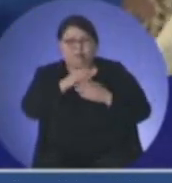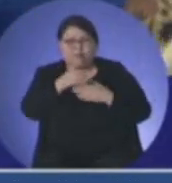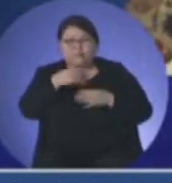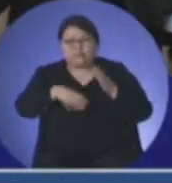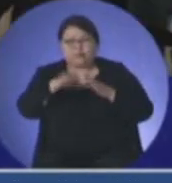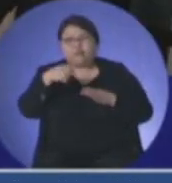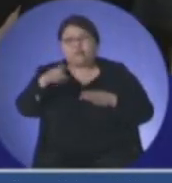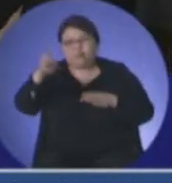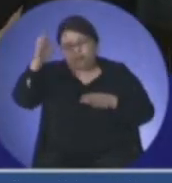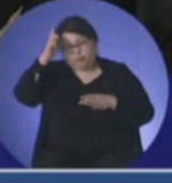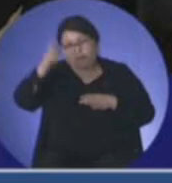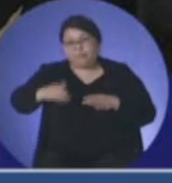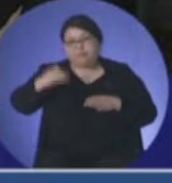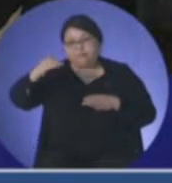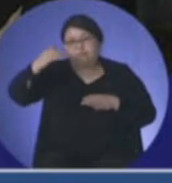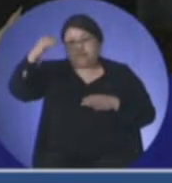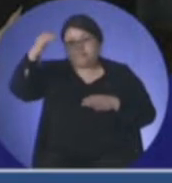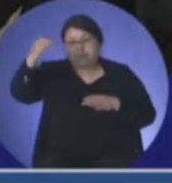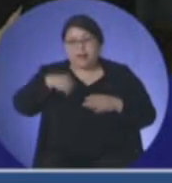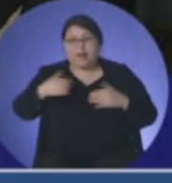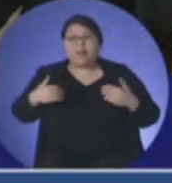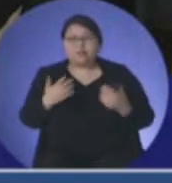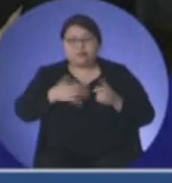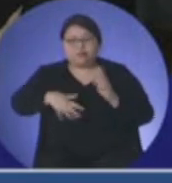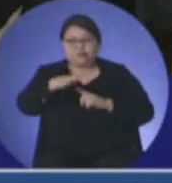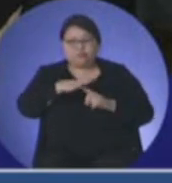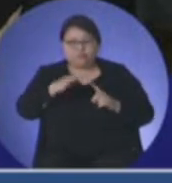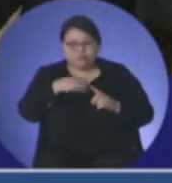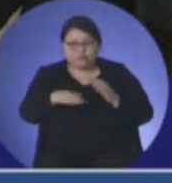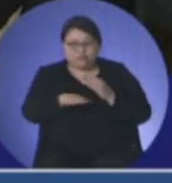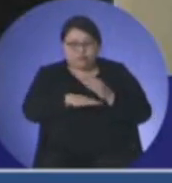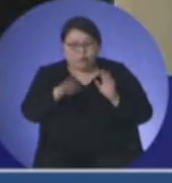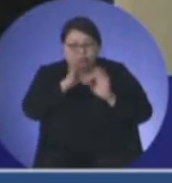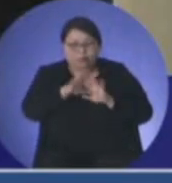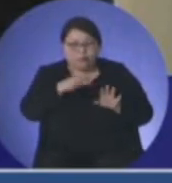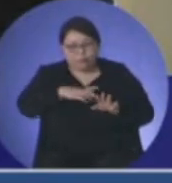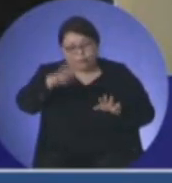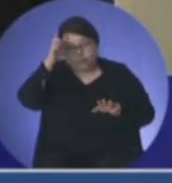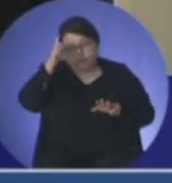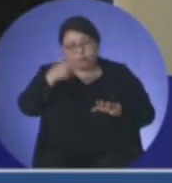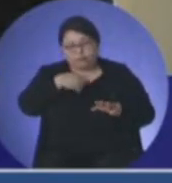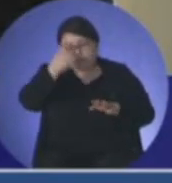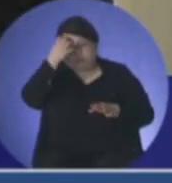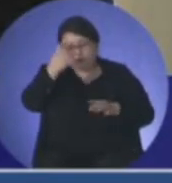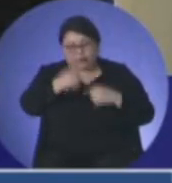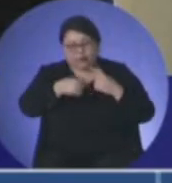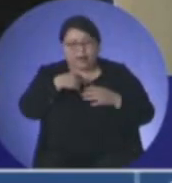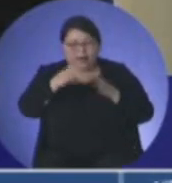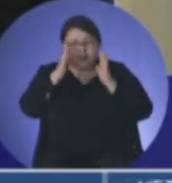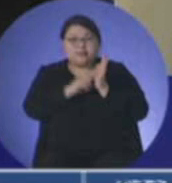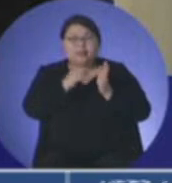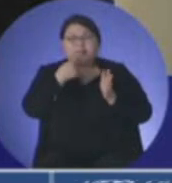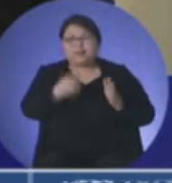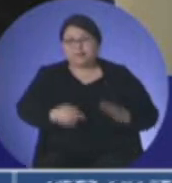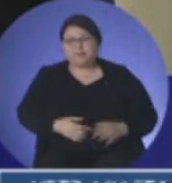сонгогчдын боловсролыг дээшлүүлэх, за амжиргааны төвшин доогуур хүүхдүүдийн боловсролд төрөөс анхаарах хэрэгтэй хэллээ.